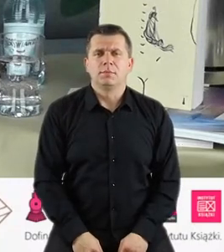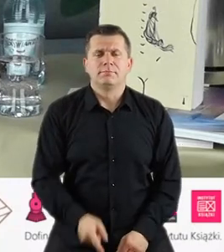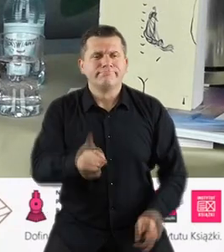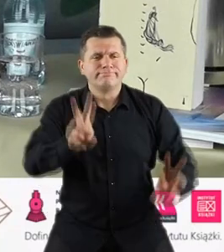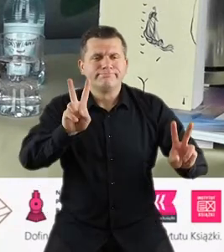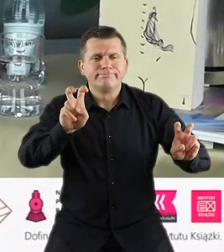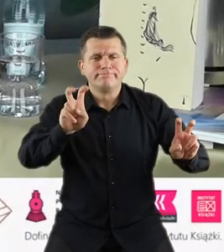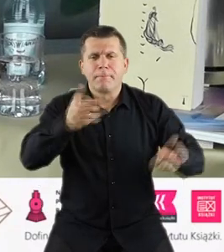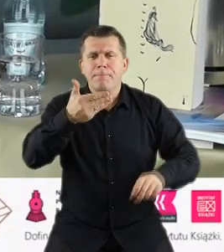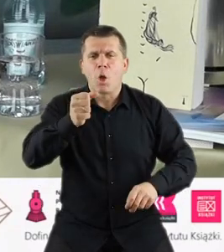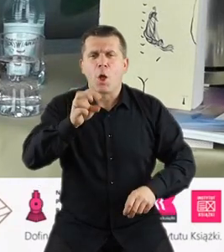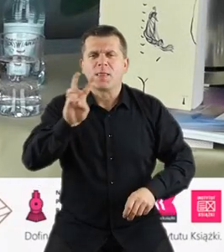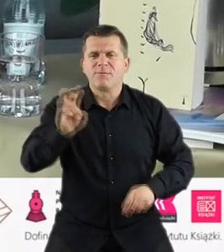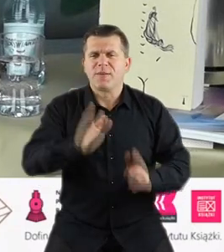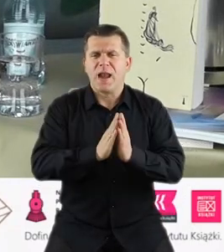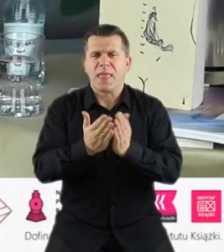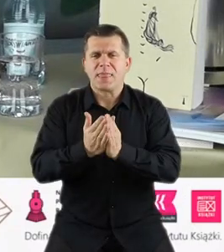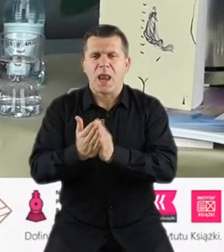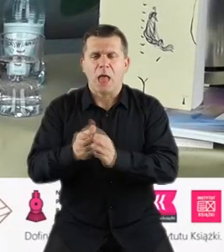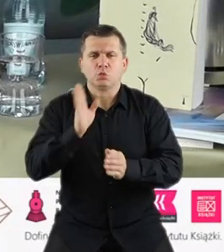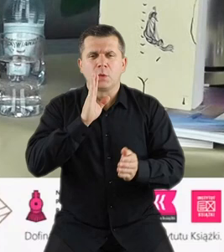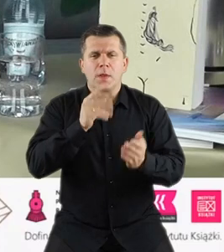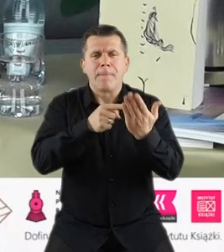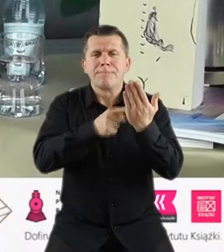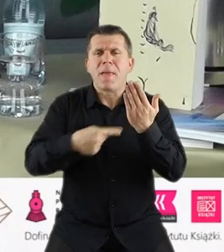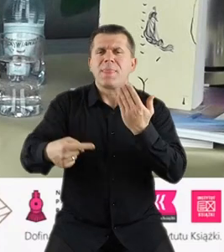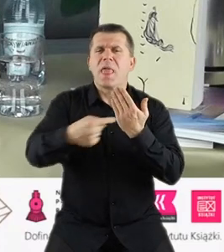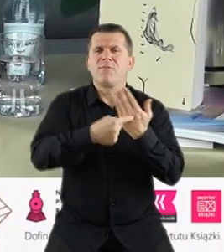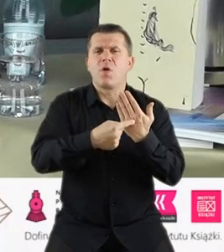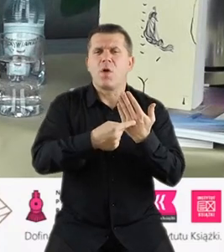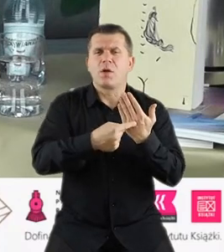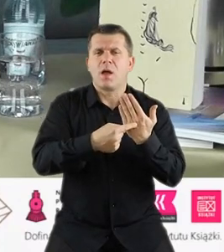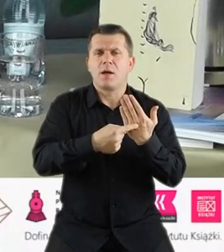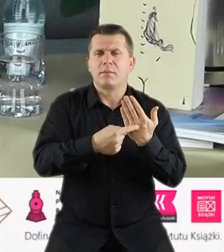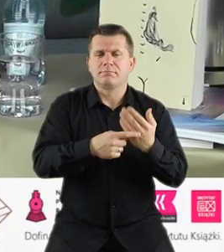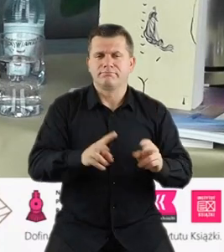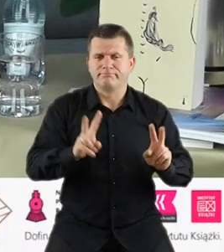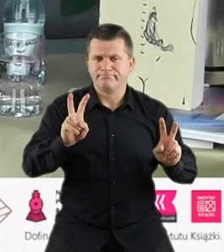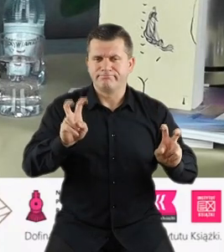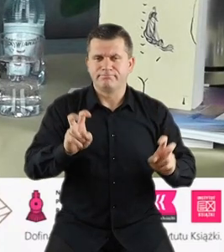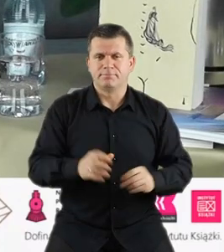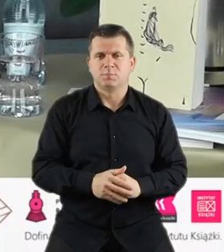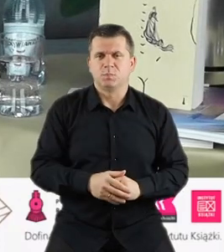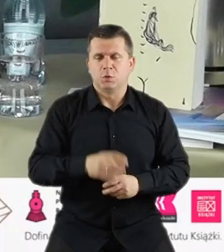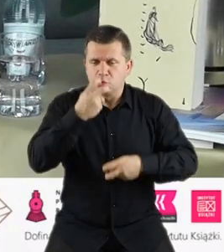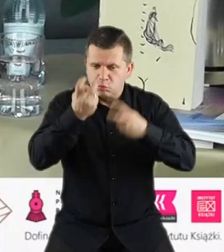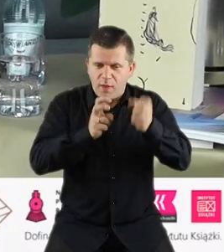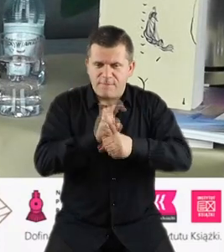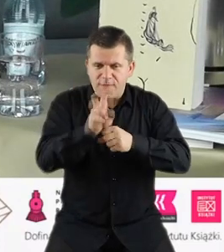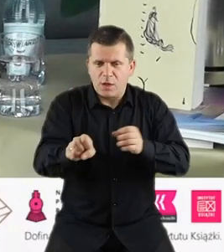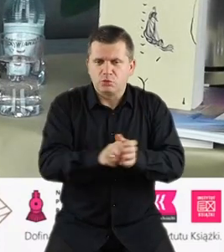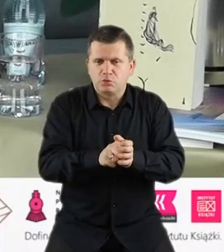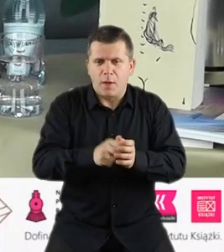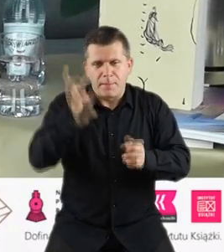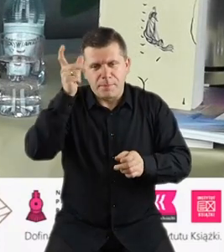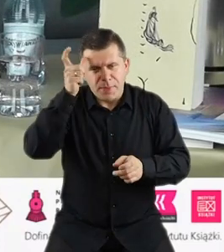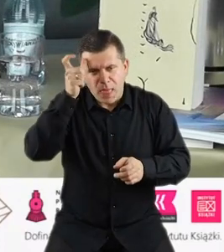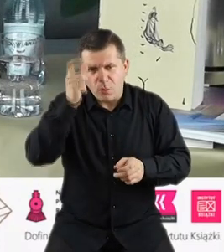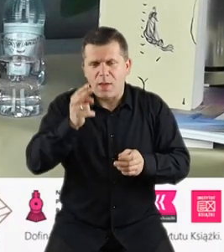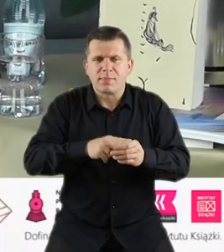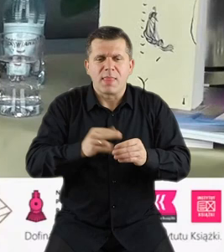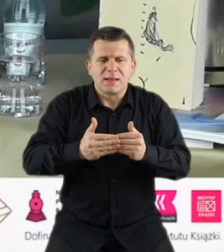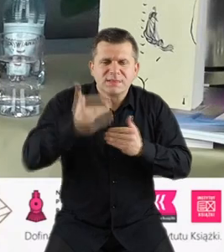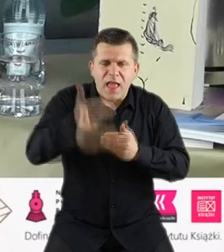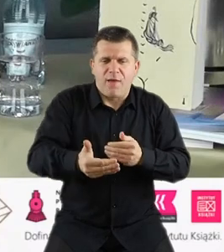motyw literacki, że to jest niezła metafora tak na dobrą sprawę. Szukamy tego wejścia do piekła na zewnątrz, gdzieś